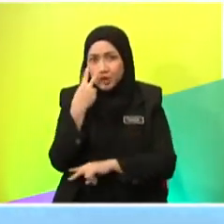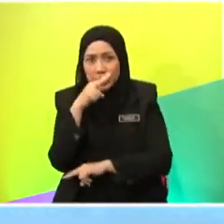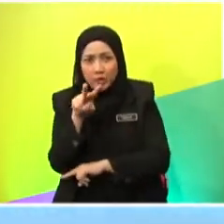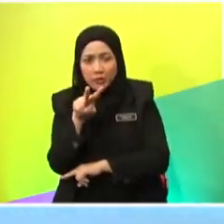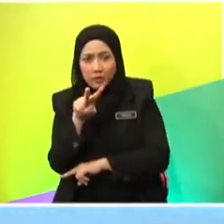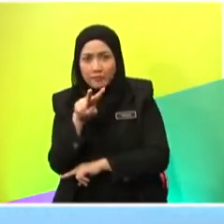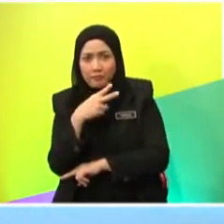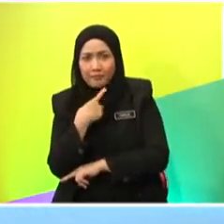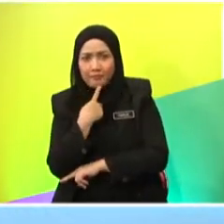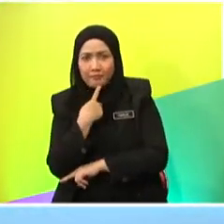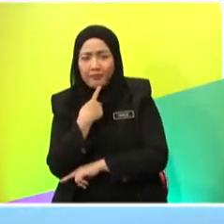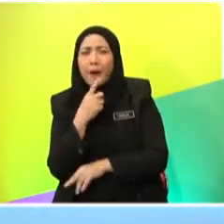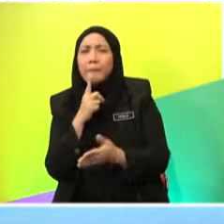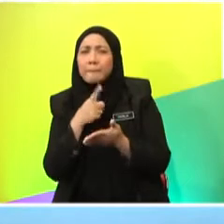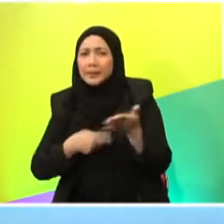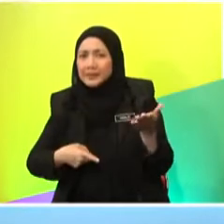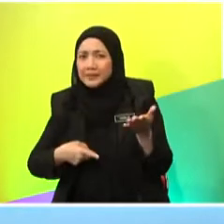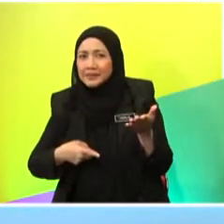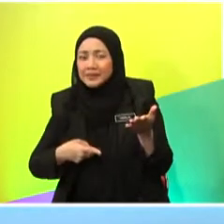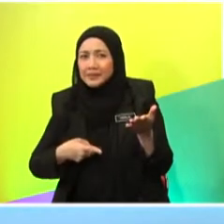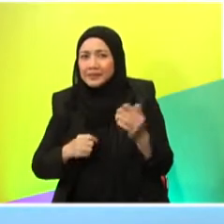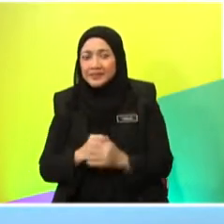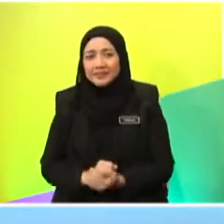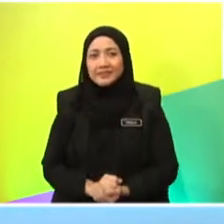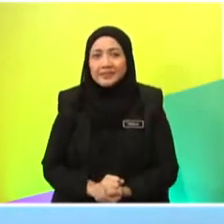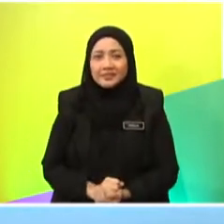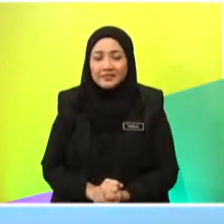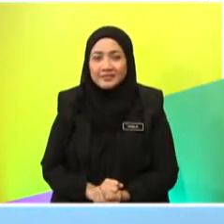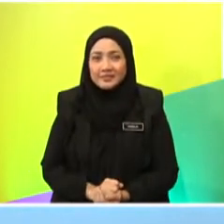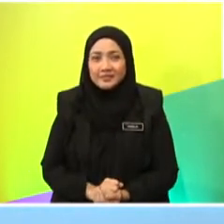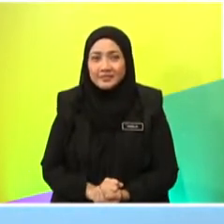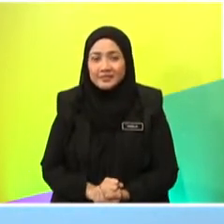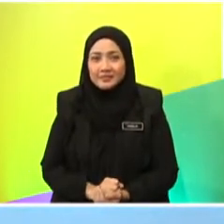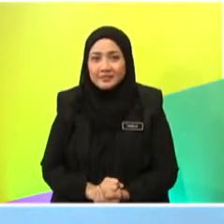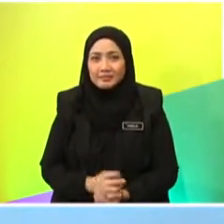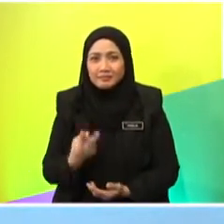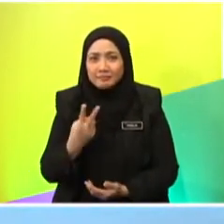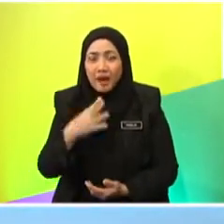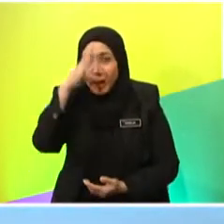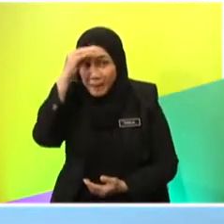hai eh benda apa nih the